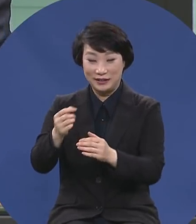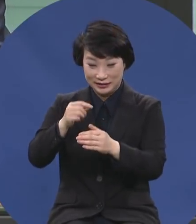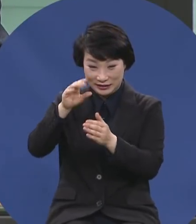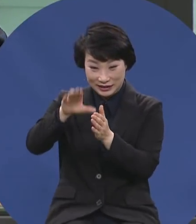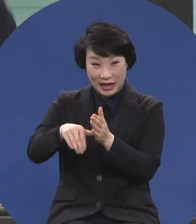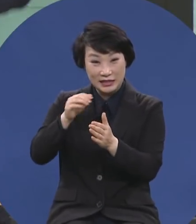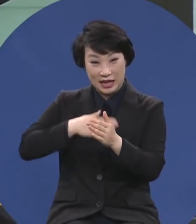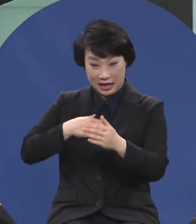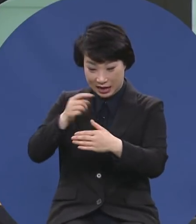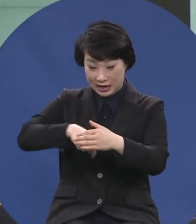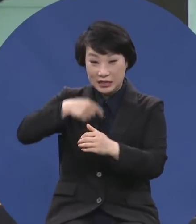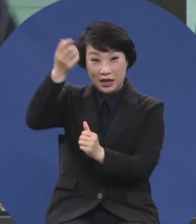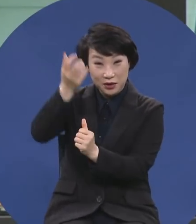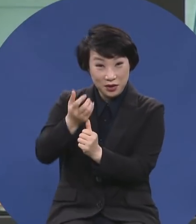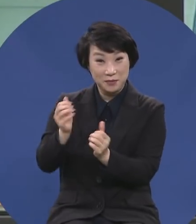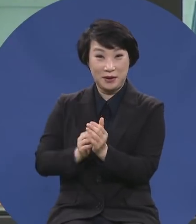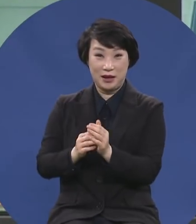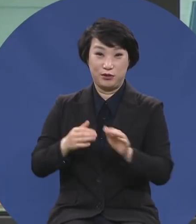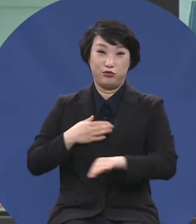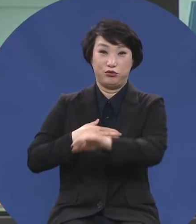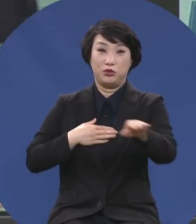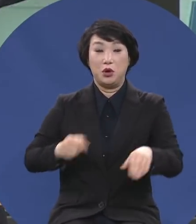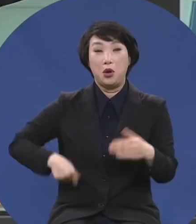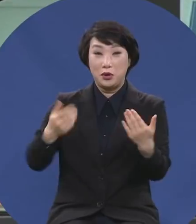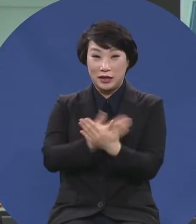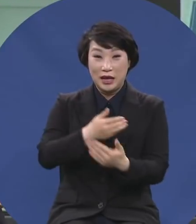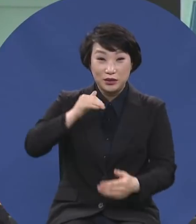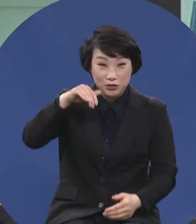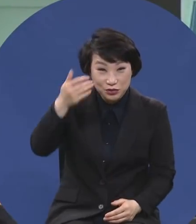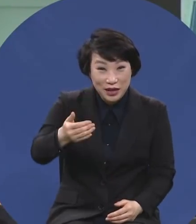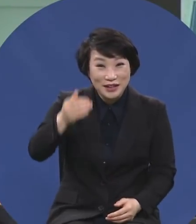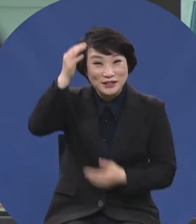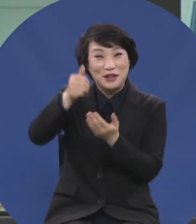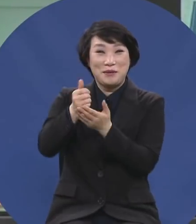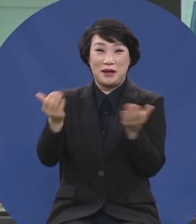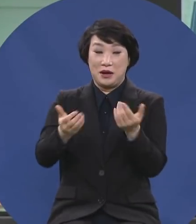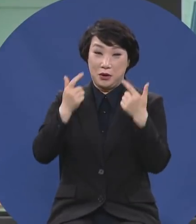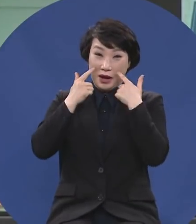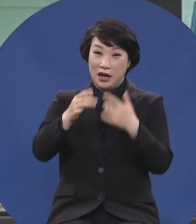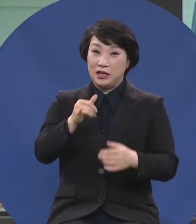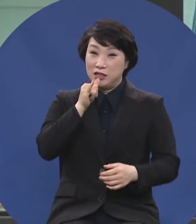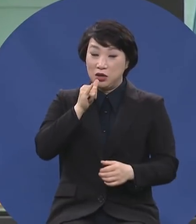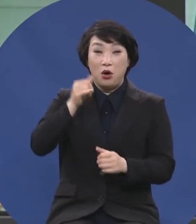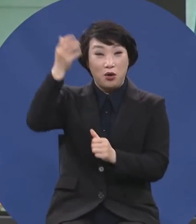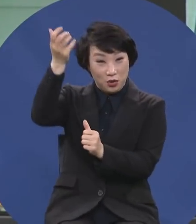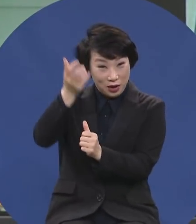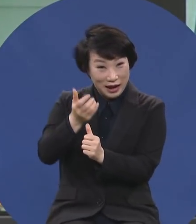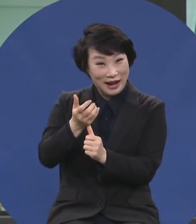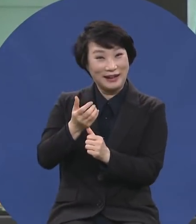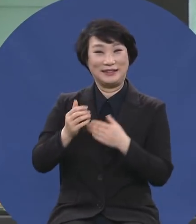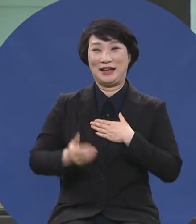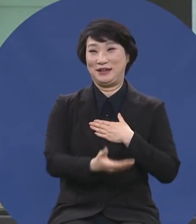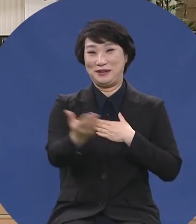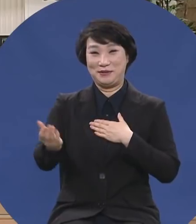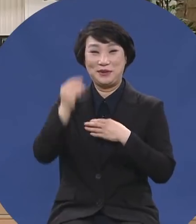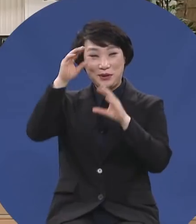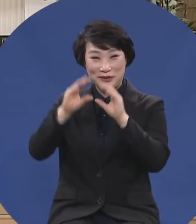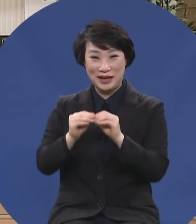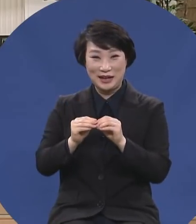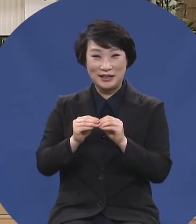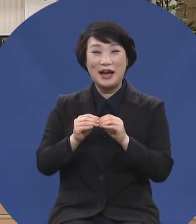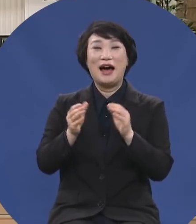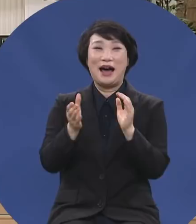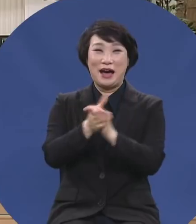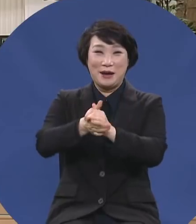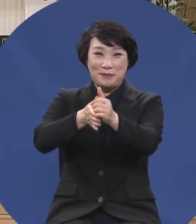것이니, 우리는 반드시 회개의 뒤에 성령의 역사가 확실하게 임한다는 사실을 동의하시면 아멘